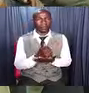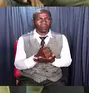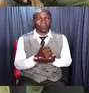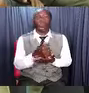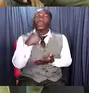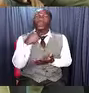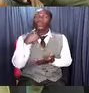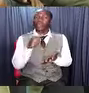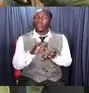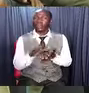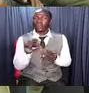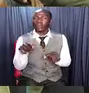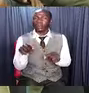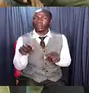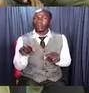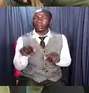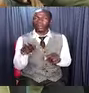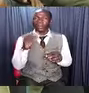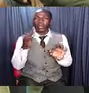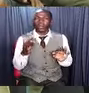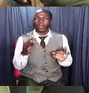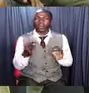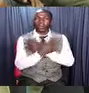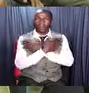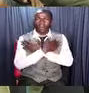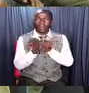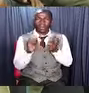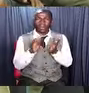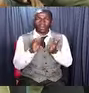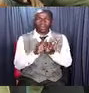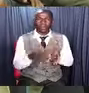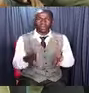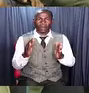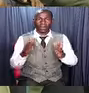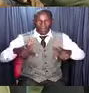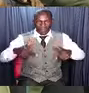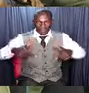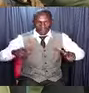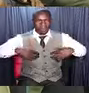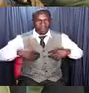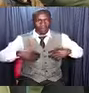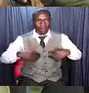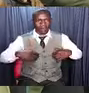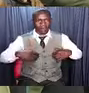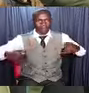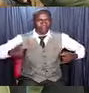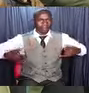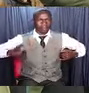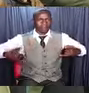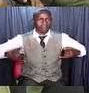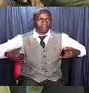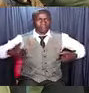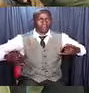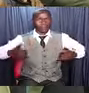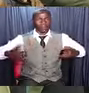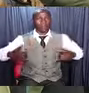Kwa hivyo, therefore, ikiwa tulipendwa hivyo, if we have been loved, basi tufurahi. Then we should be joyful.